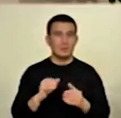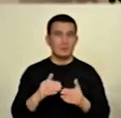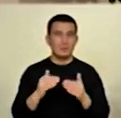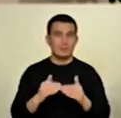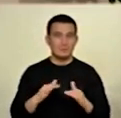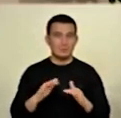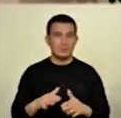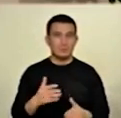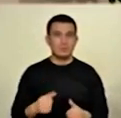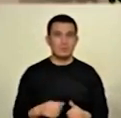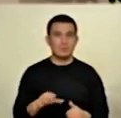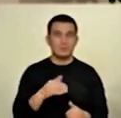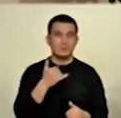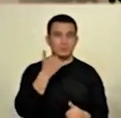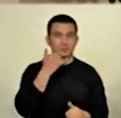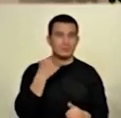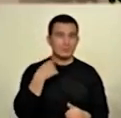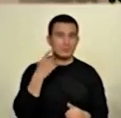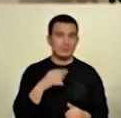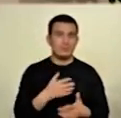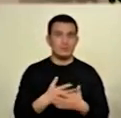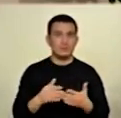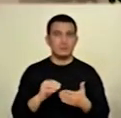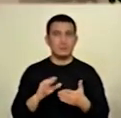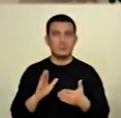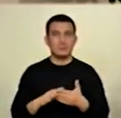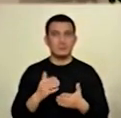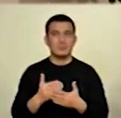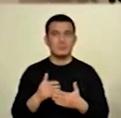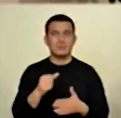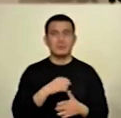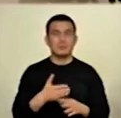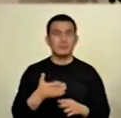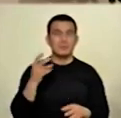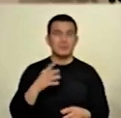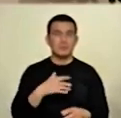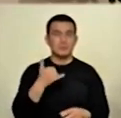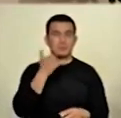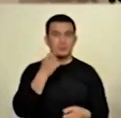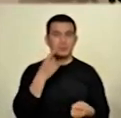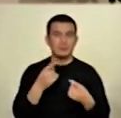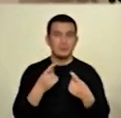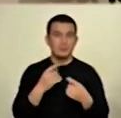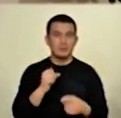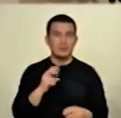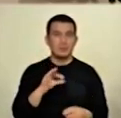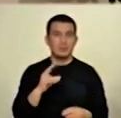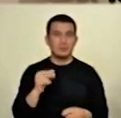esa bevosita telefon raqamimizni ham yozib qo'yishimiz kerak, chunki bu o'zi yuqorida aytib o'tdik, aloqa veb sahifasi hisoblanadi.